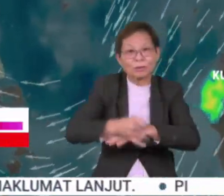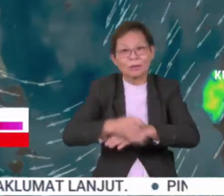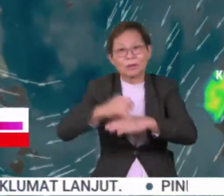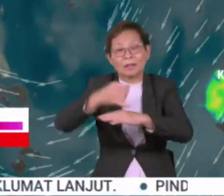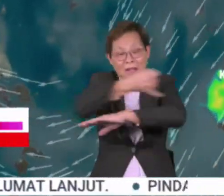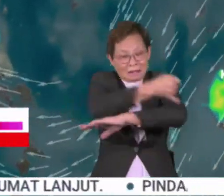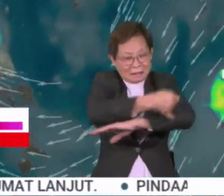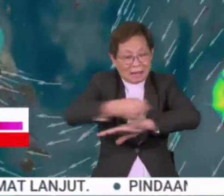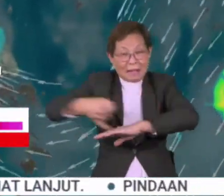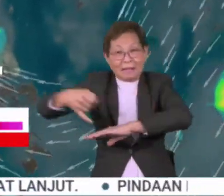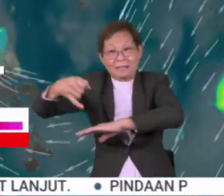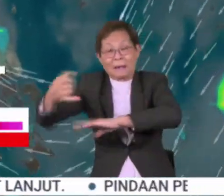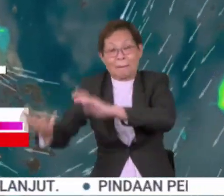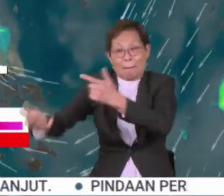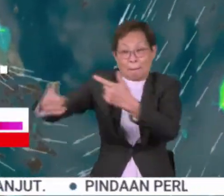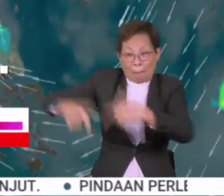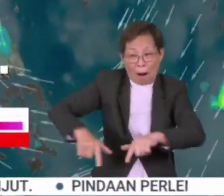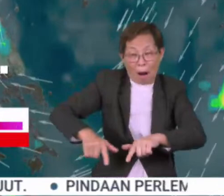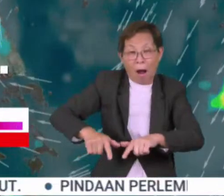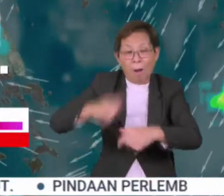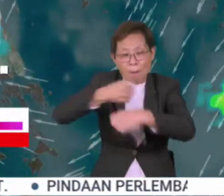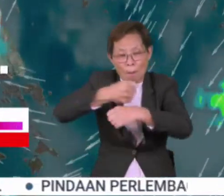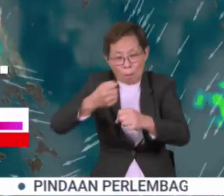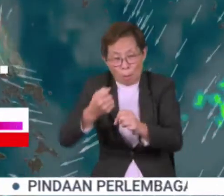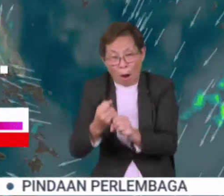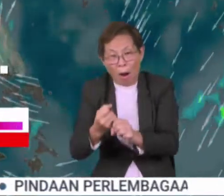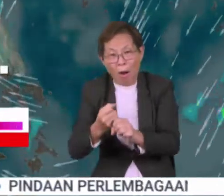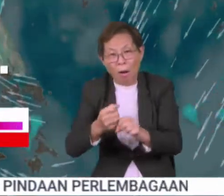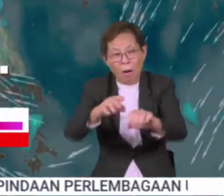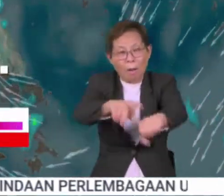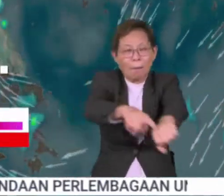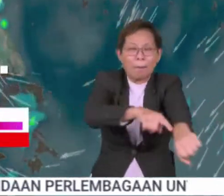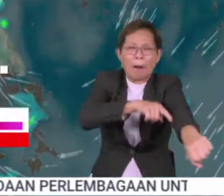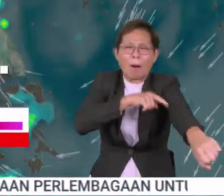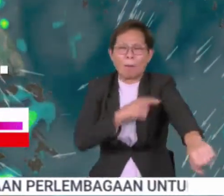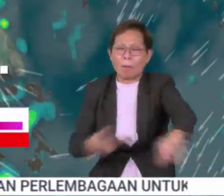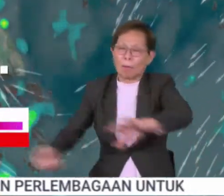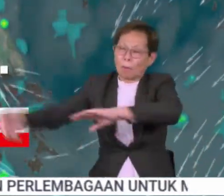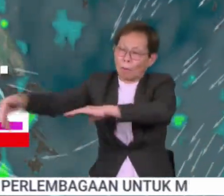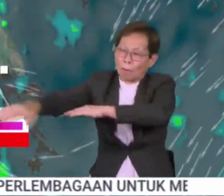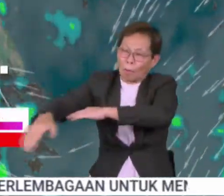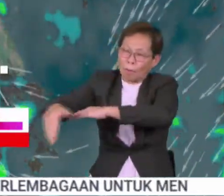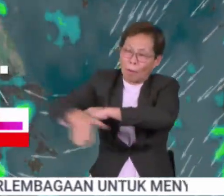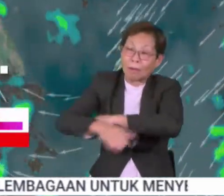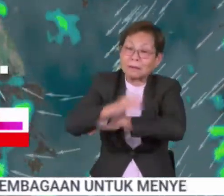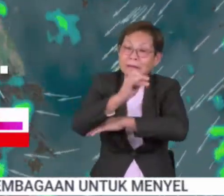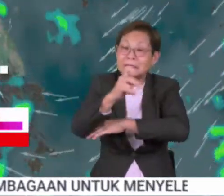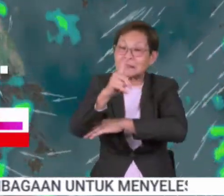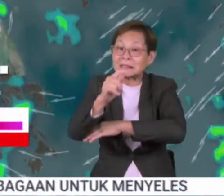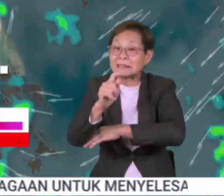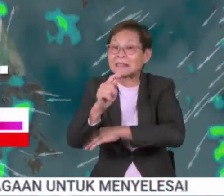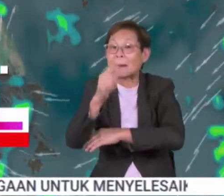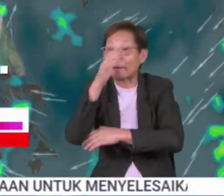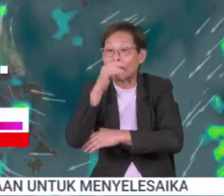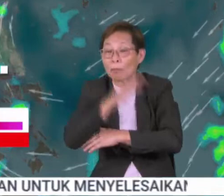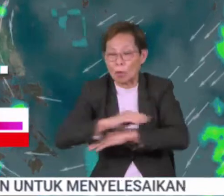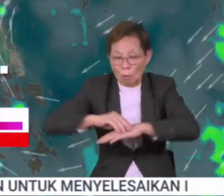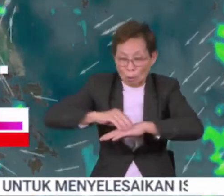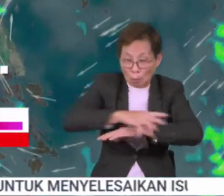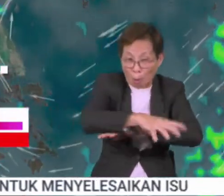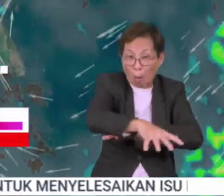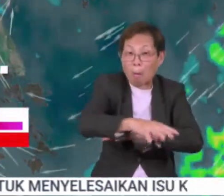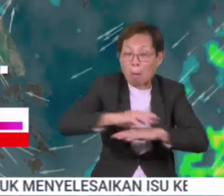badai dijangkakan boleh terbentuk di sepanjang perairan Selat Melaka ini, yang mana ianya boleh memberi